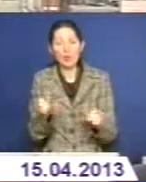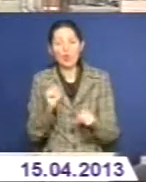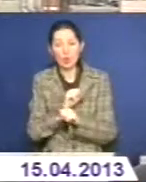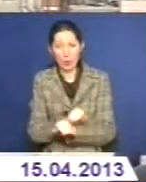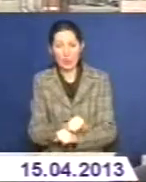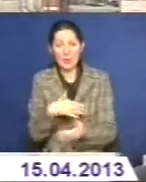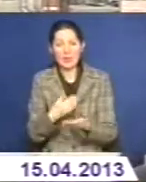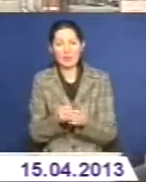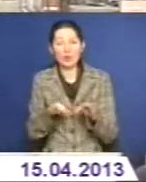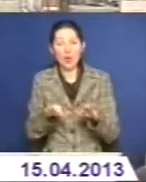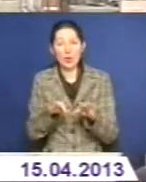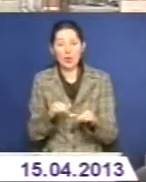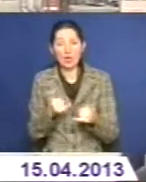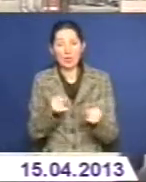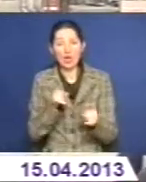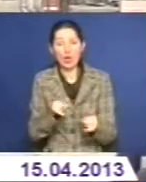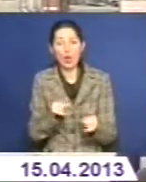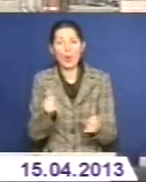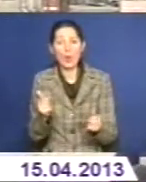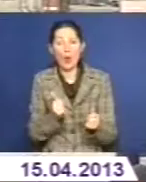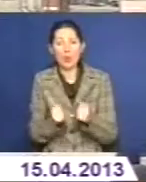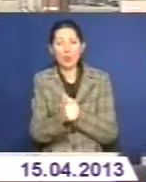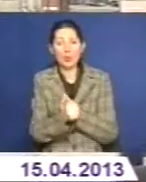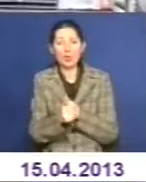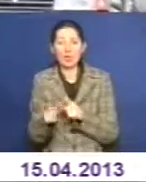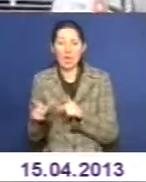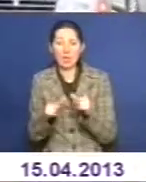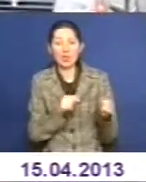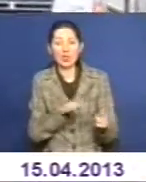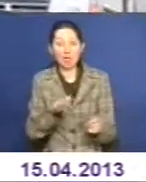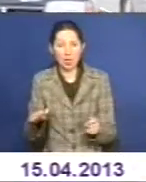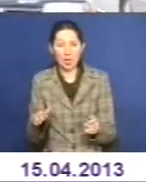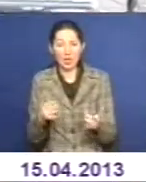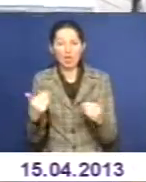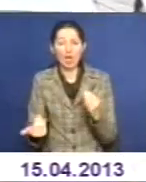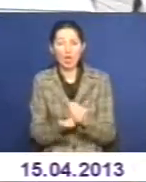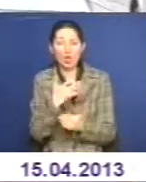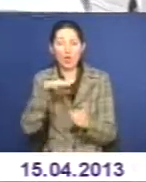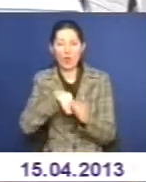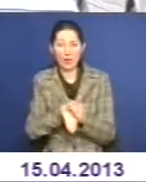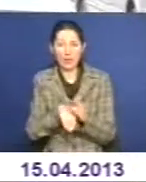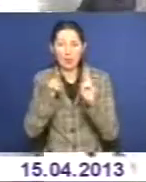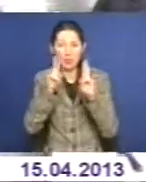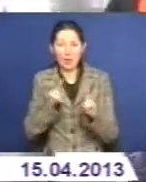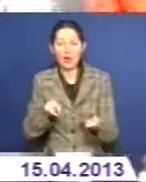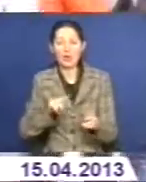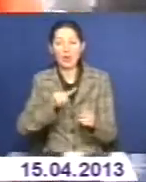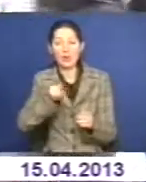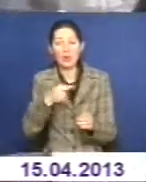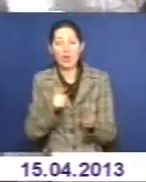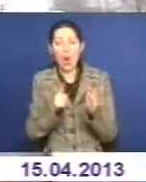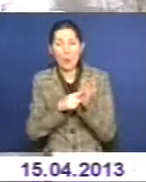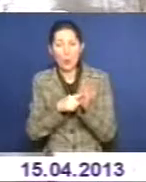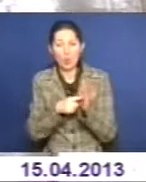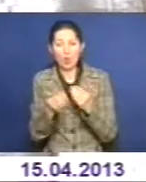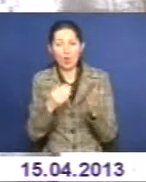засіб для того, щоб уникнути наїзду на дітей. Ще нововведення. Із правил вилучено пункт стосовно того,